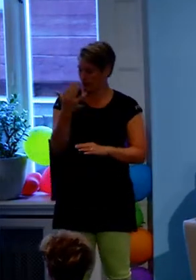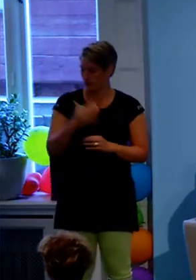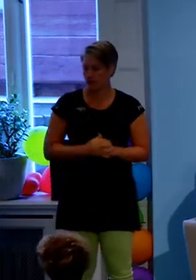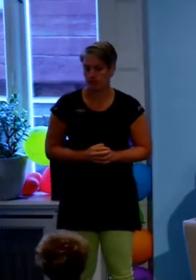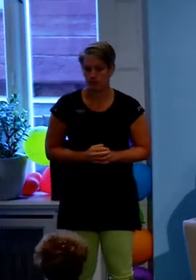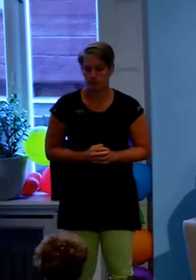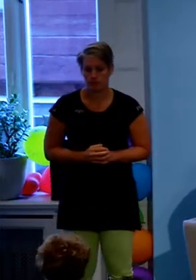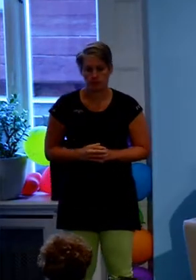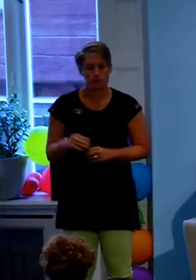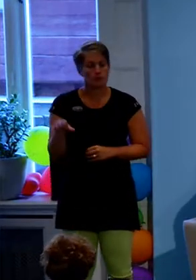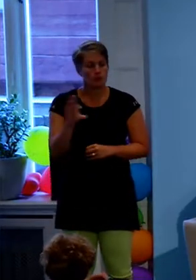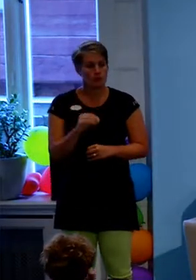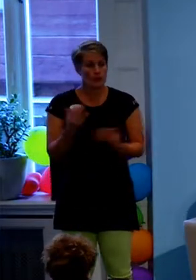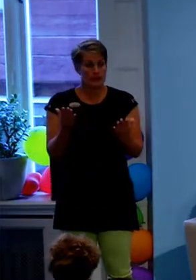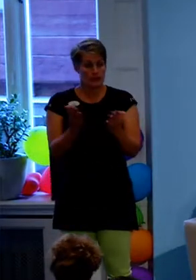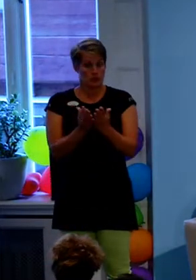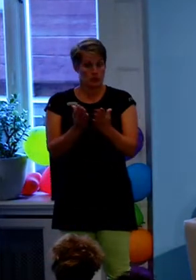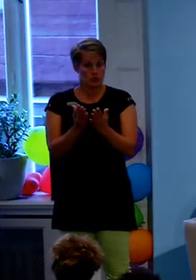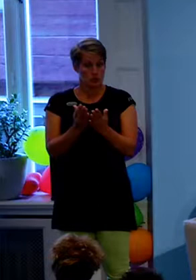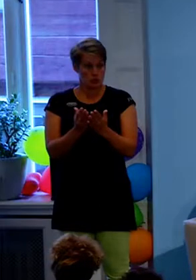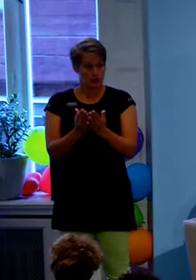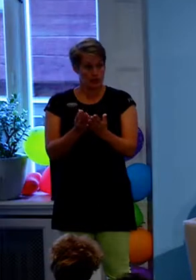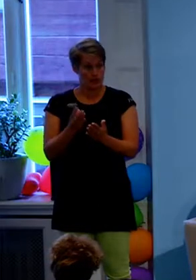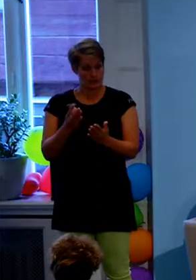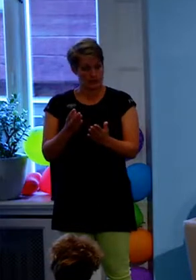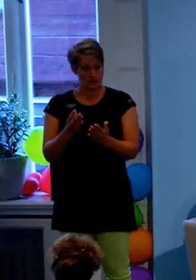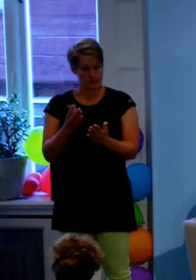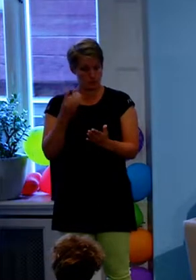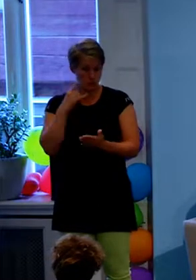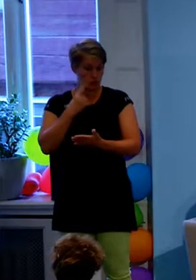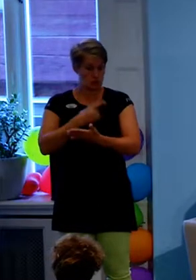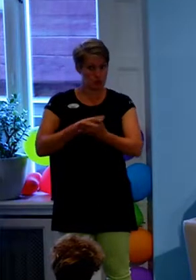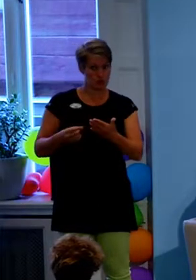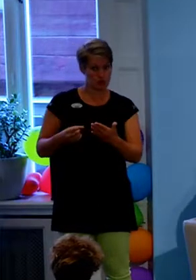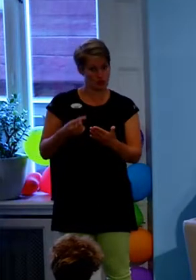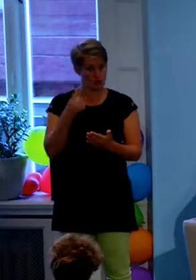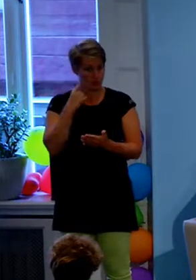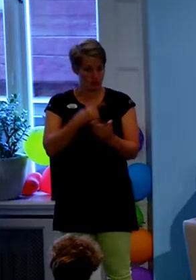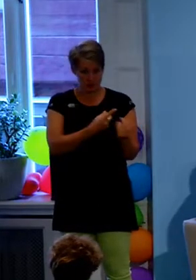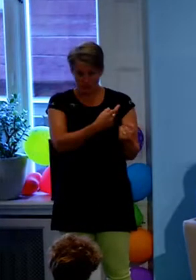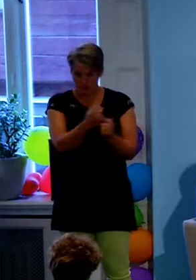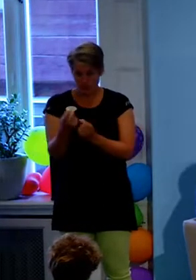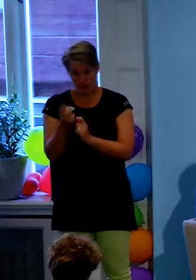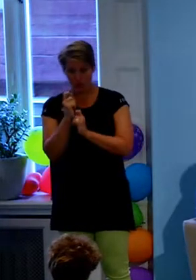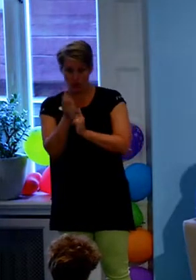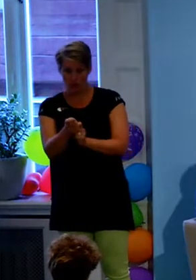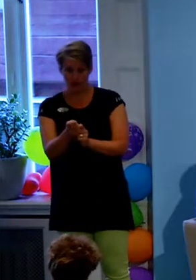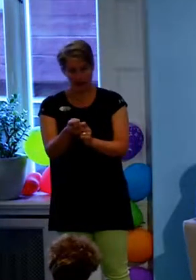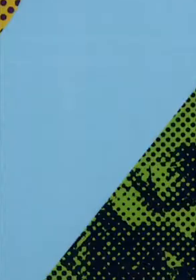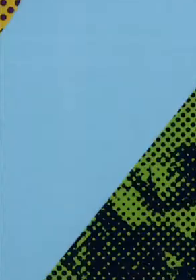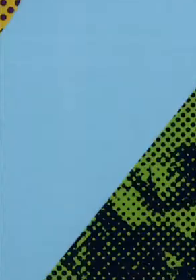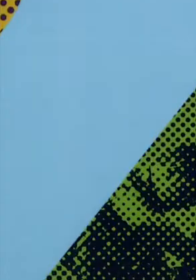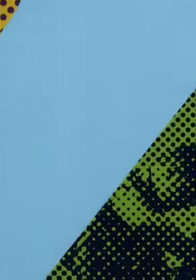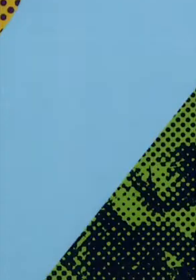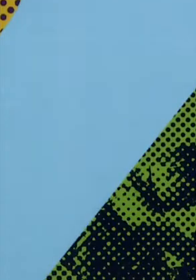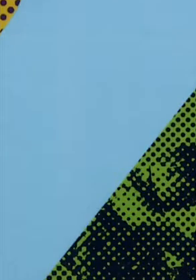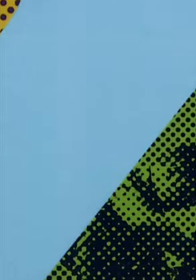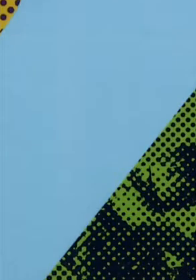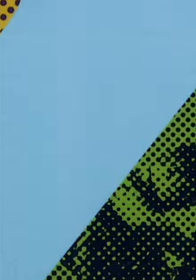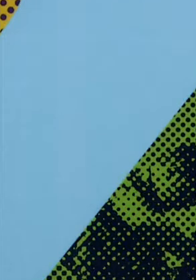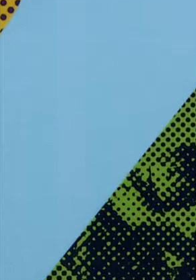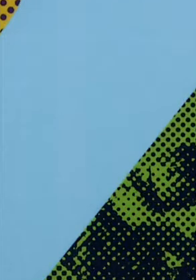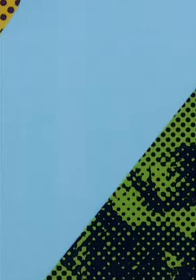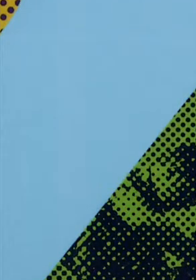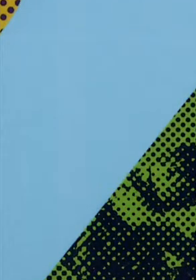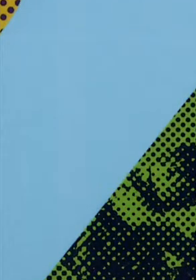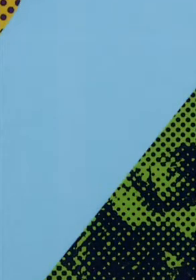det ju skolans renommé att värva gentemot de unga att söka till detta gymnasiet. Ja, och där kan vi